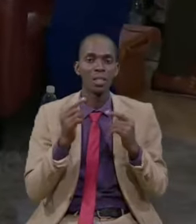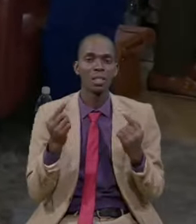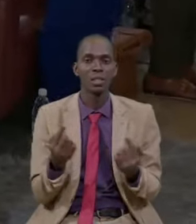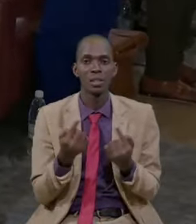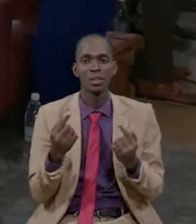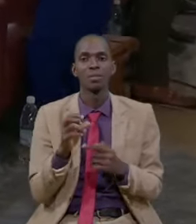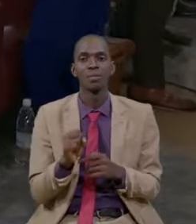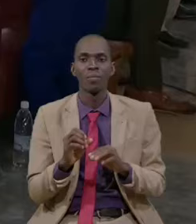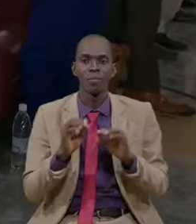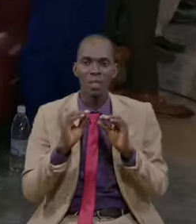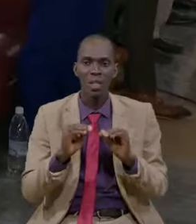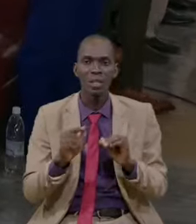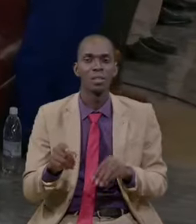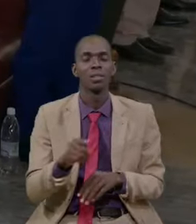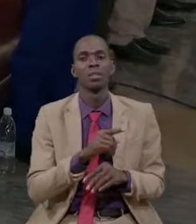Enseigne-leur.